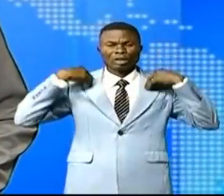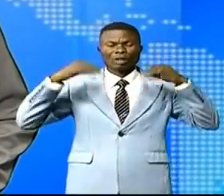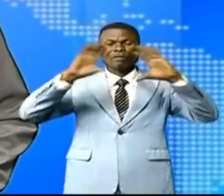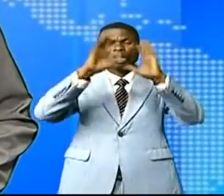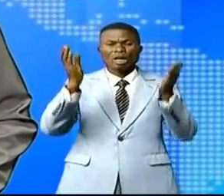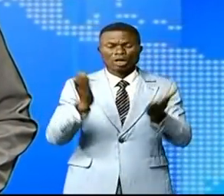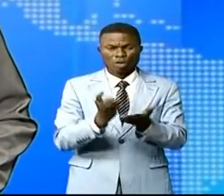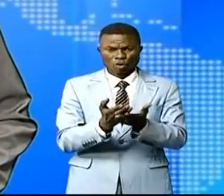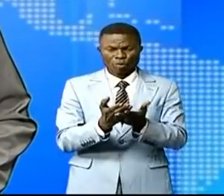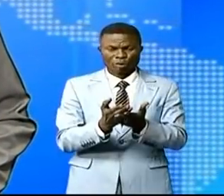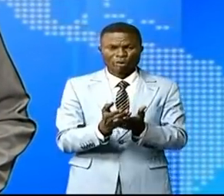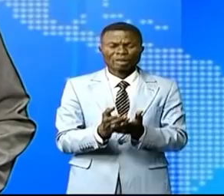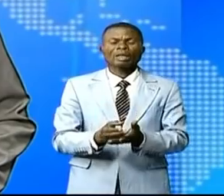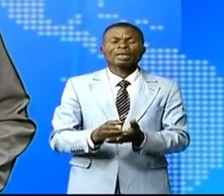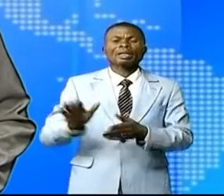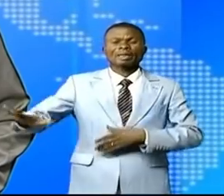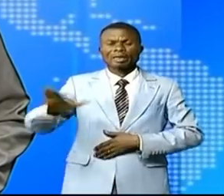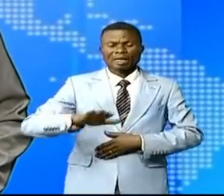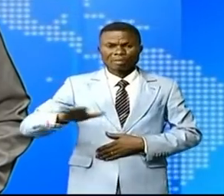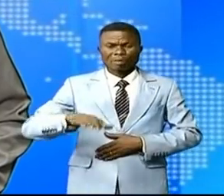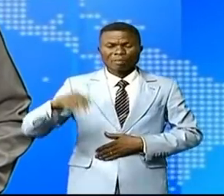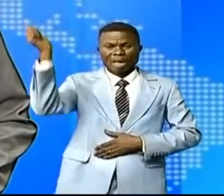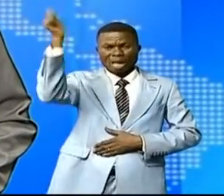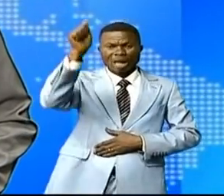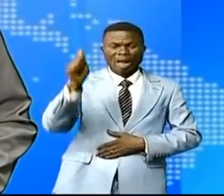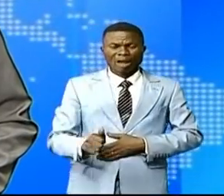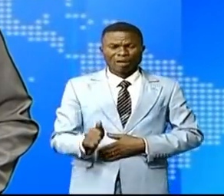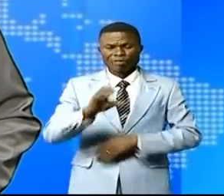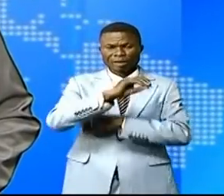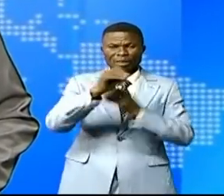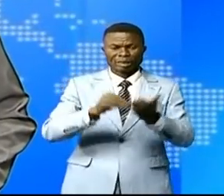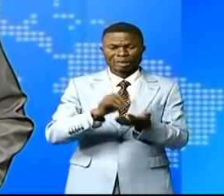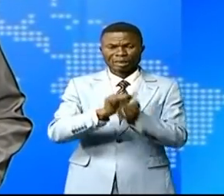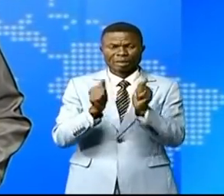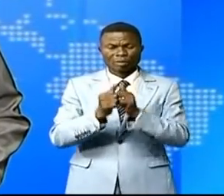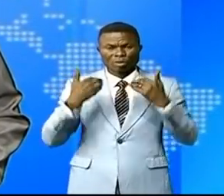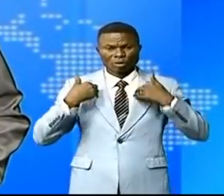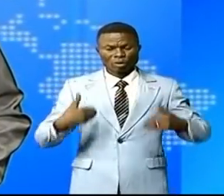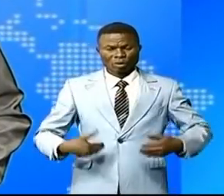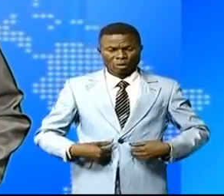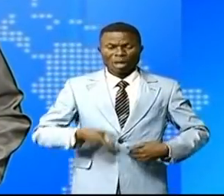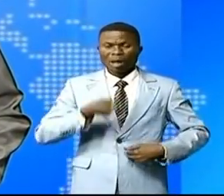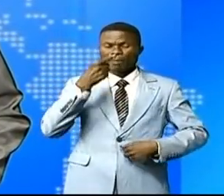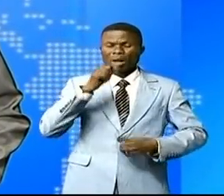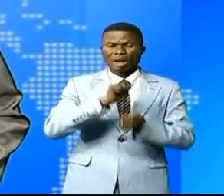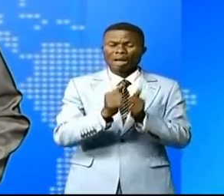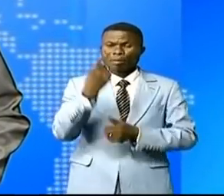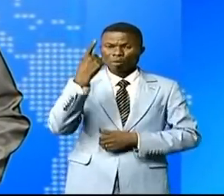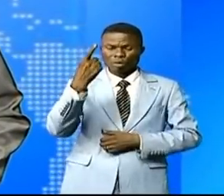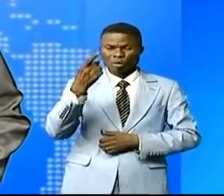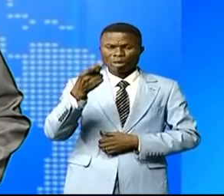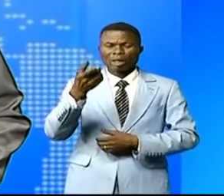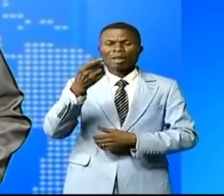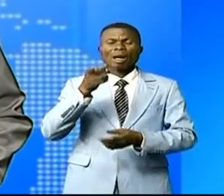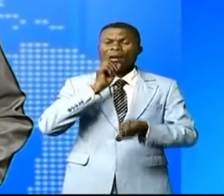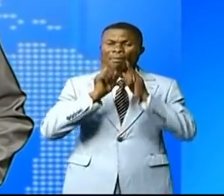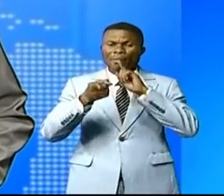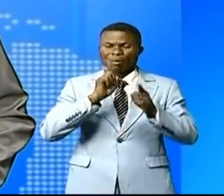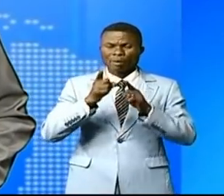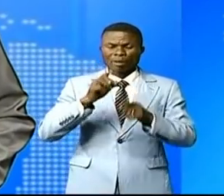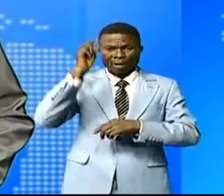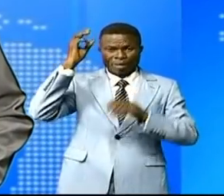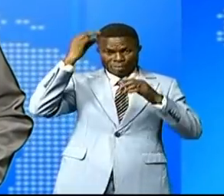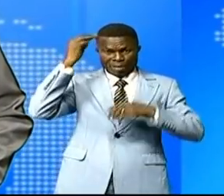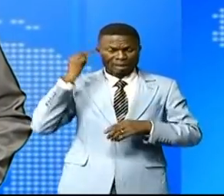de l'Afrique centrale dans le domaine de la santé, une des questions débattues lors des échanges entre le ministre national de la